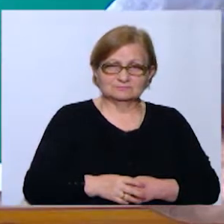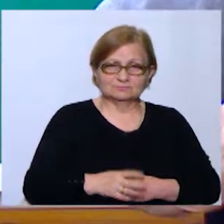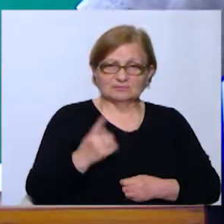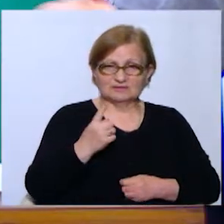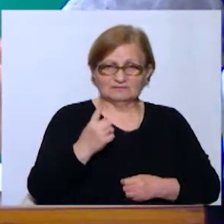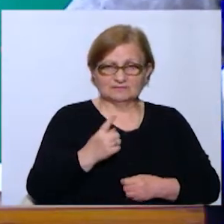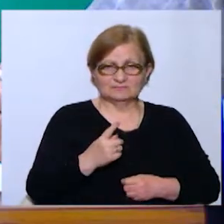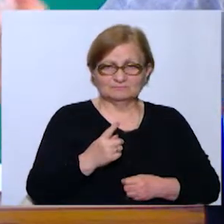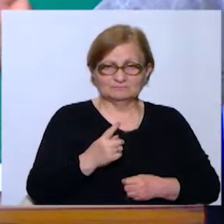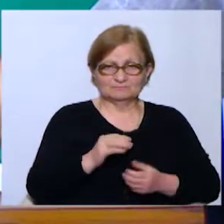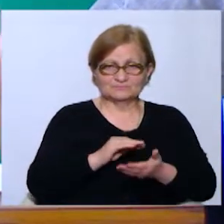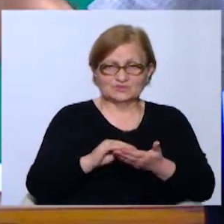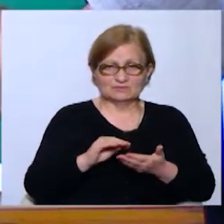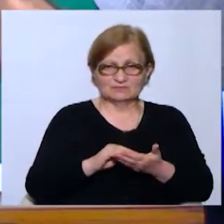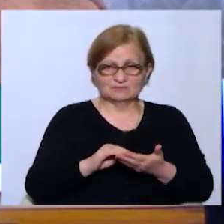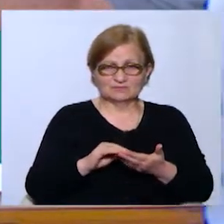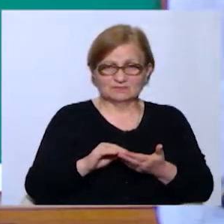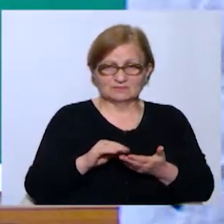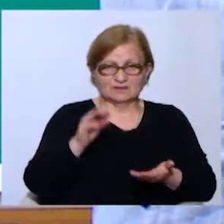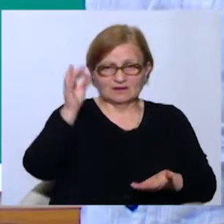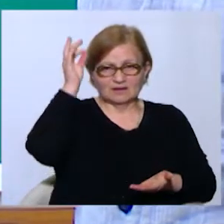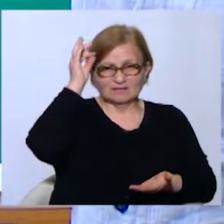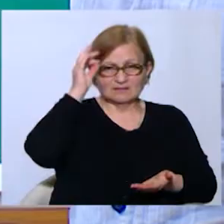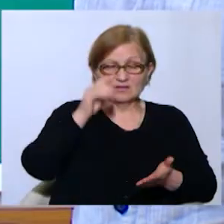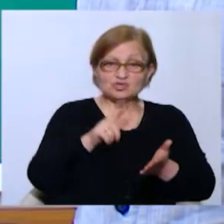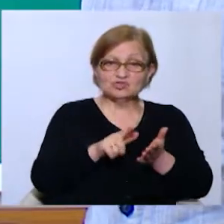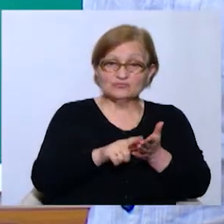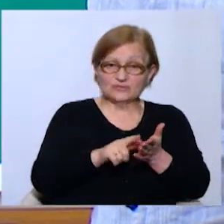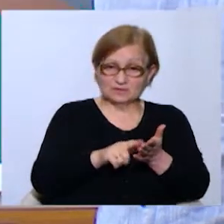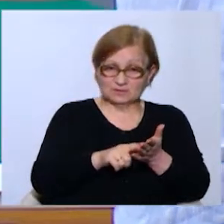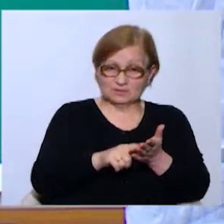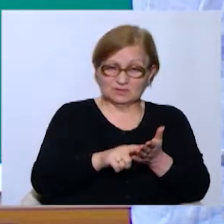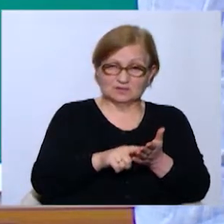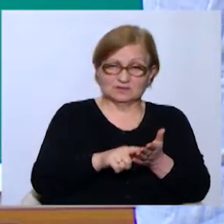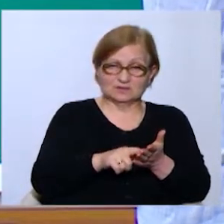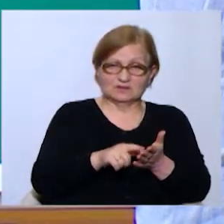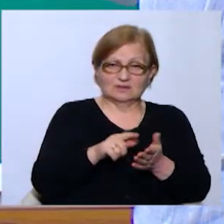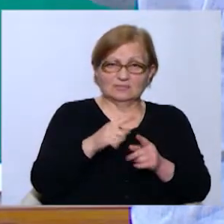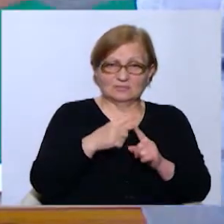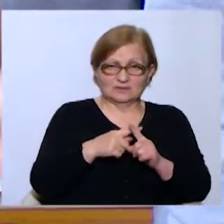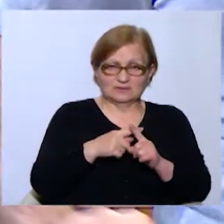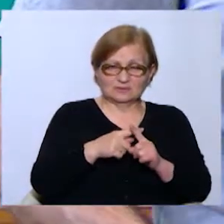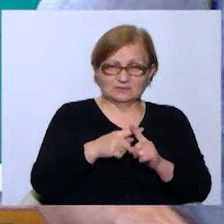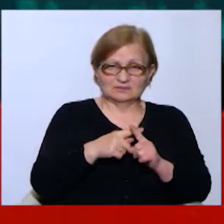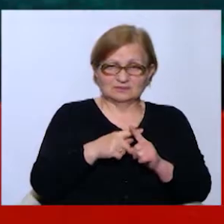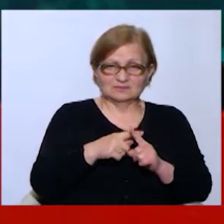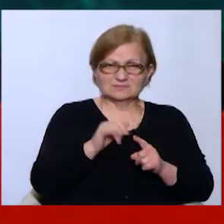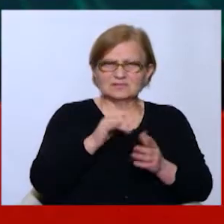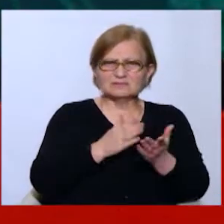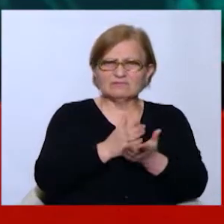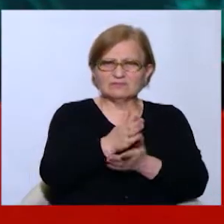პირველი. ჩავწეროთ, გავიხსენებ მე ნელ-ნელა 7-იანი. 7 ვისთან